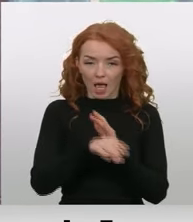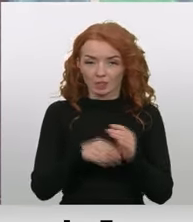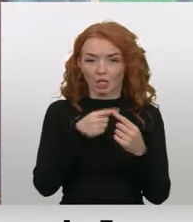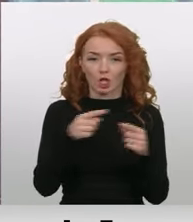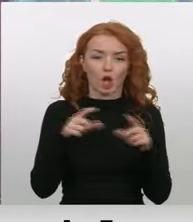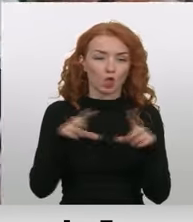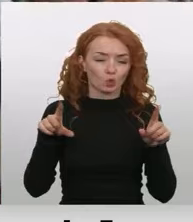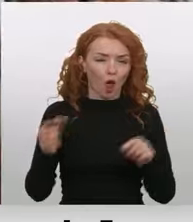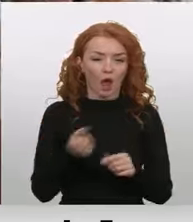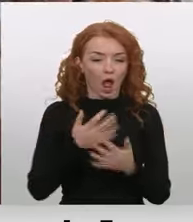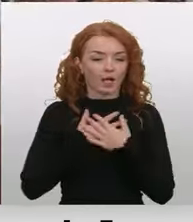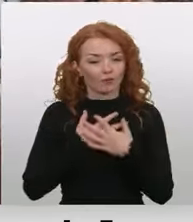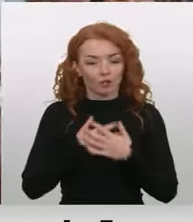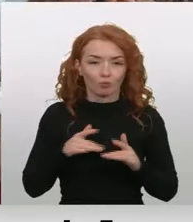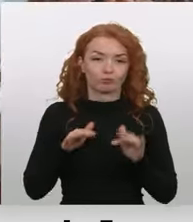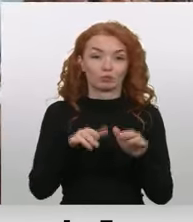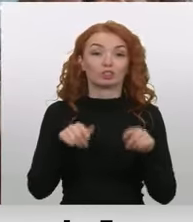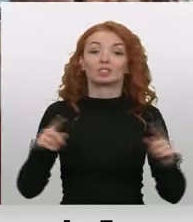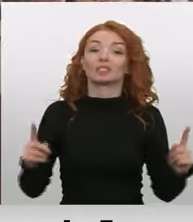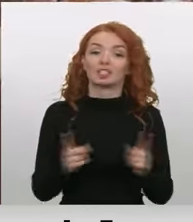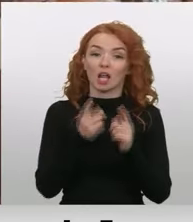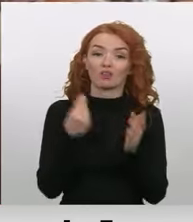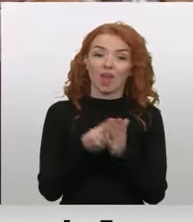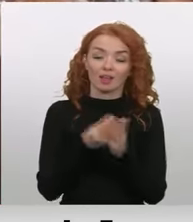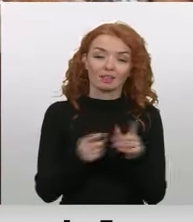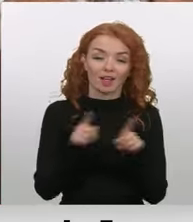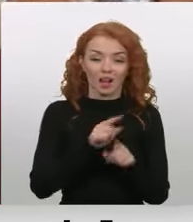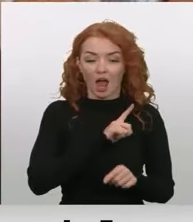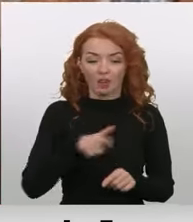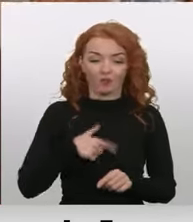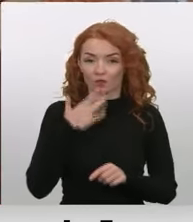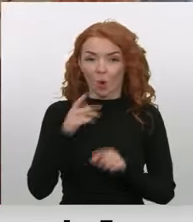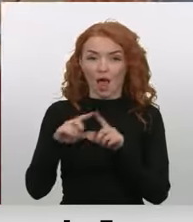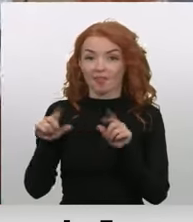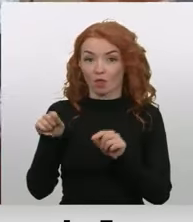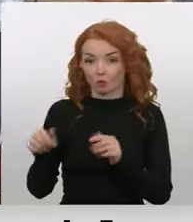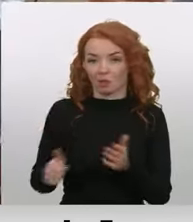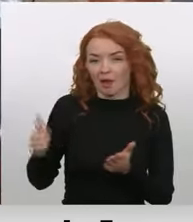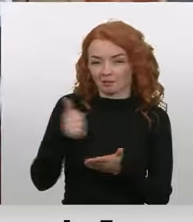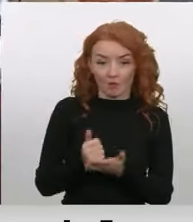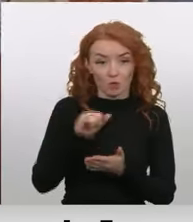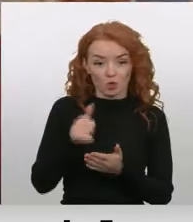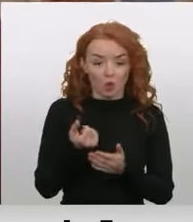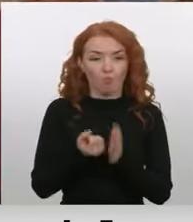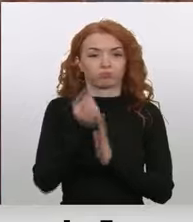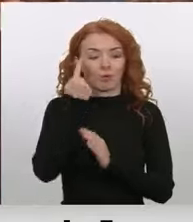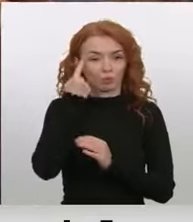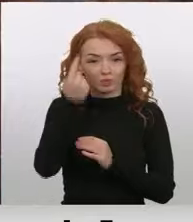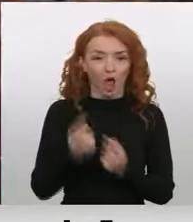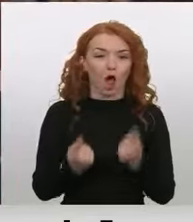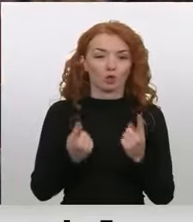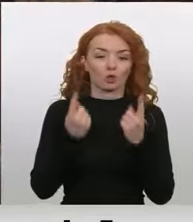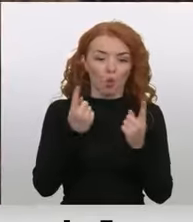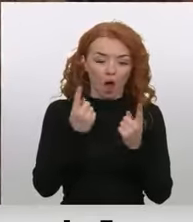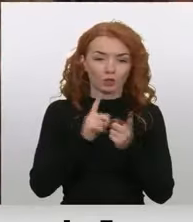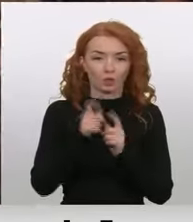aktivitāšu organizēšanu. Šīs tikšanās ir vērtīgas arī Latviešu valodas aģentūras pārstāvjiem, jo ļauj uzzināt aktuālās